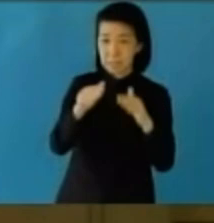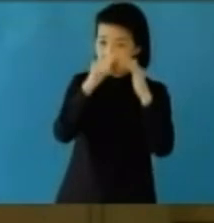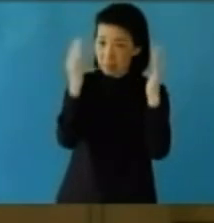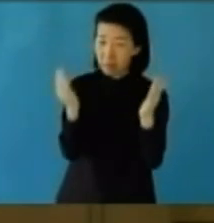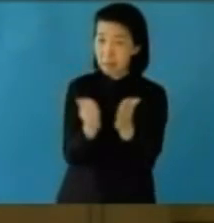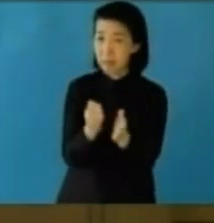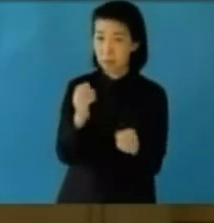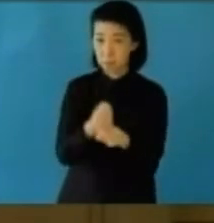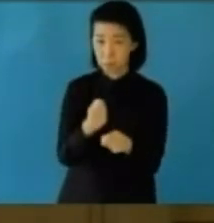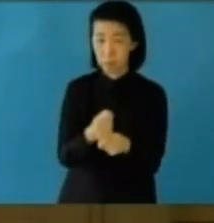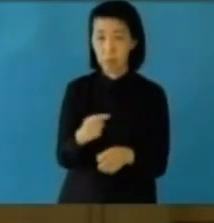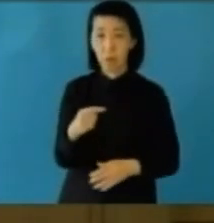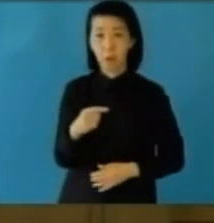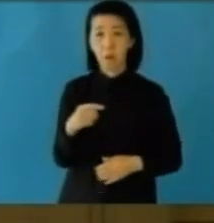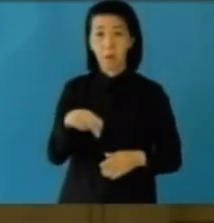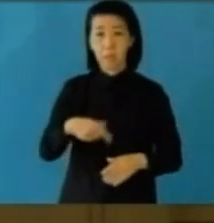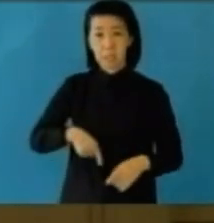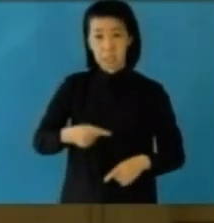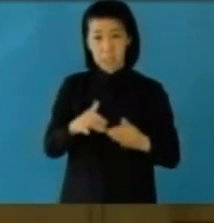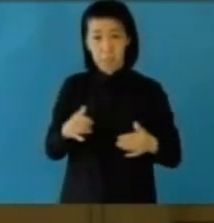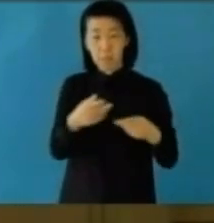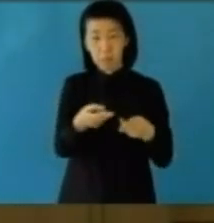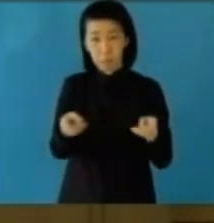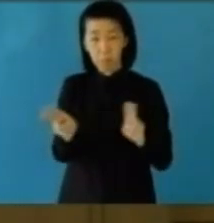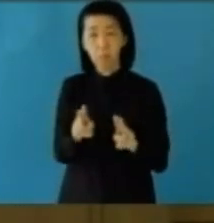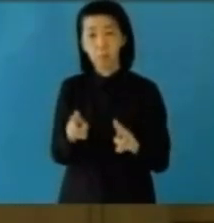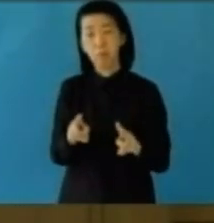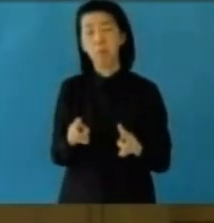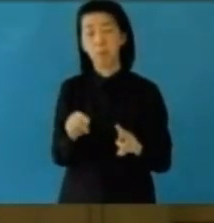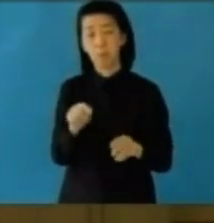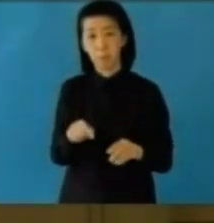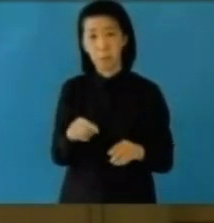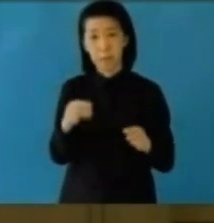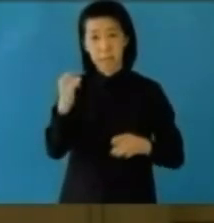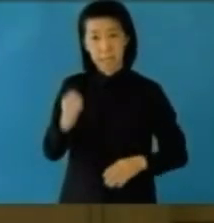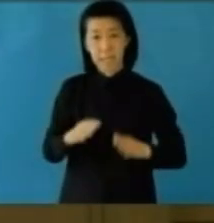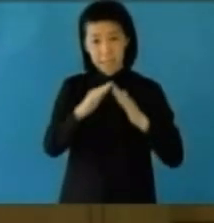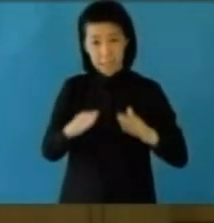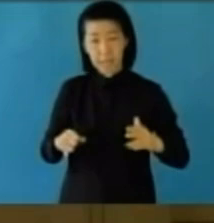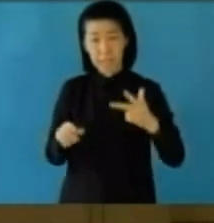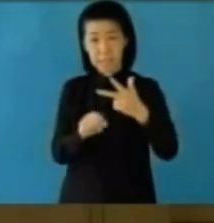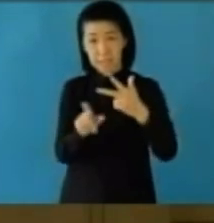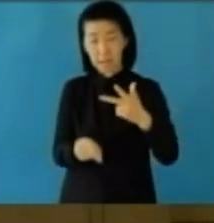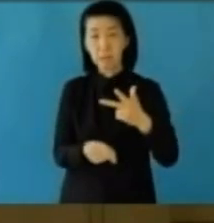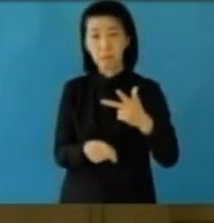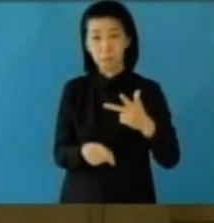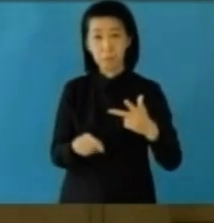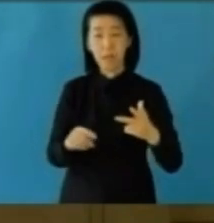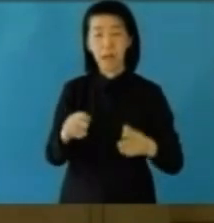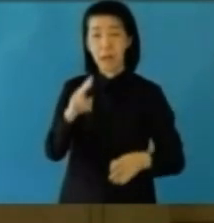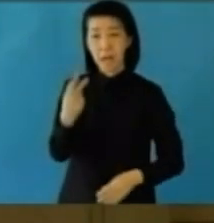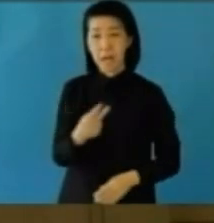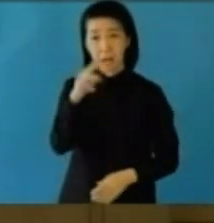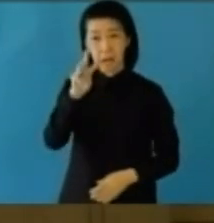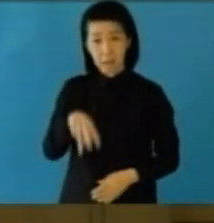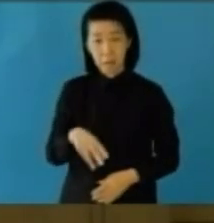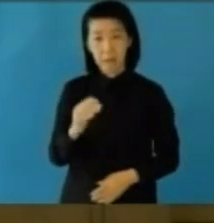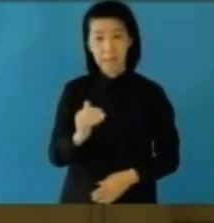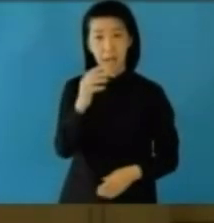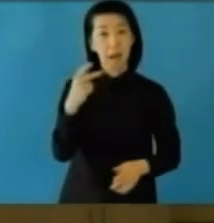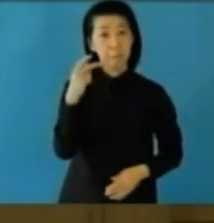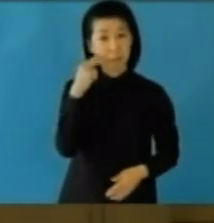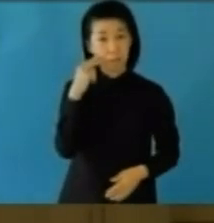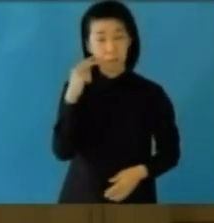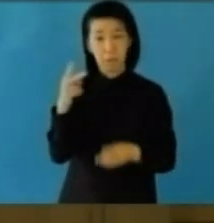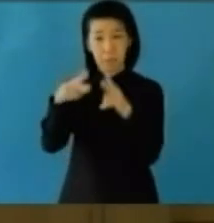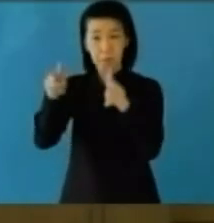私も所属しております、総合政策建設委員会、7月の中旬、香川県の高松市、また広島県の尾道市と広島市に、